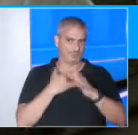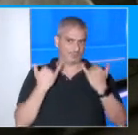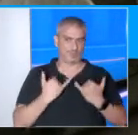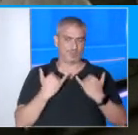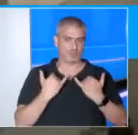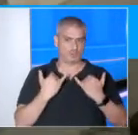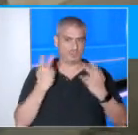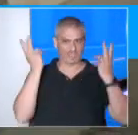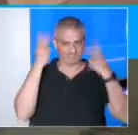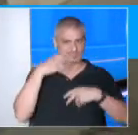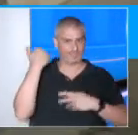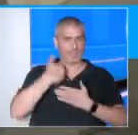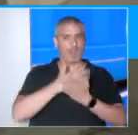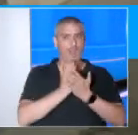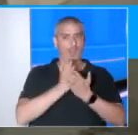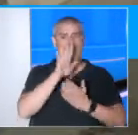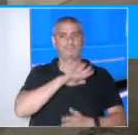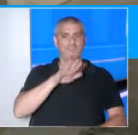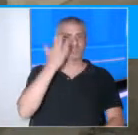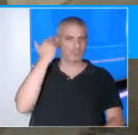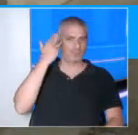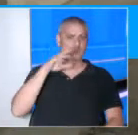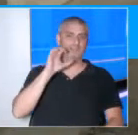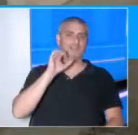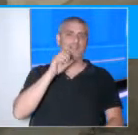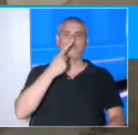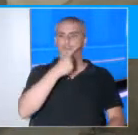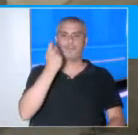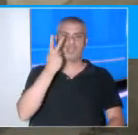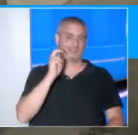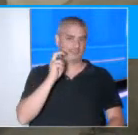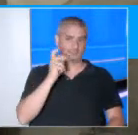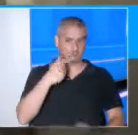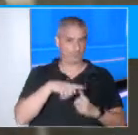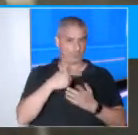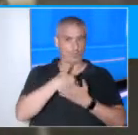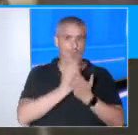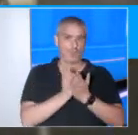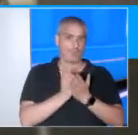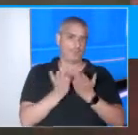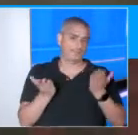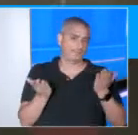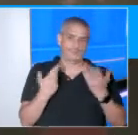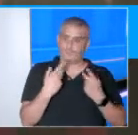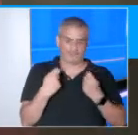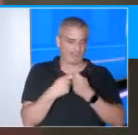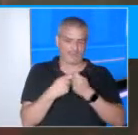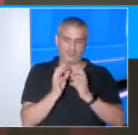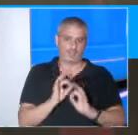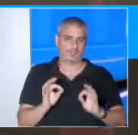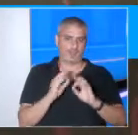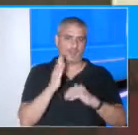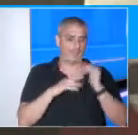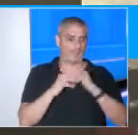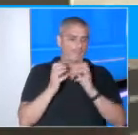את הסכמי החלוקה של המזרח התיכון אי שם בתחילת המאה ה-20, איזושהי חלוקה שאין לה קשר באמת